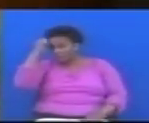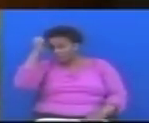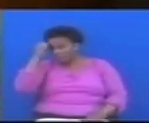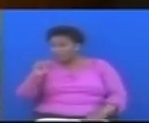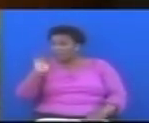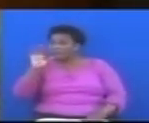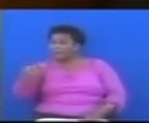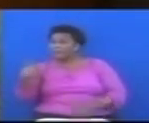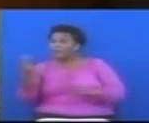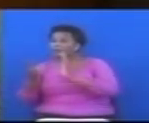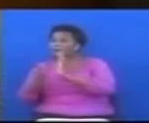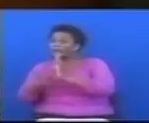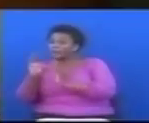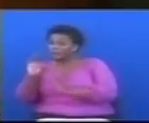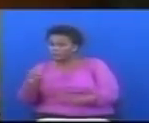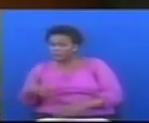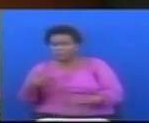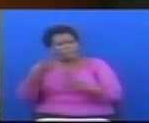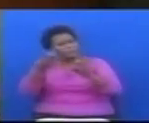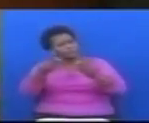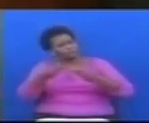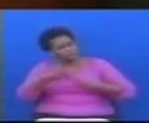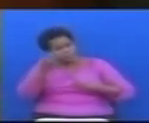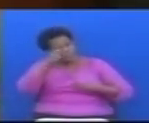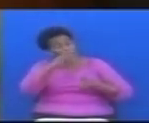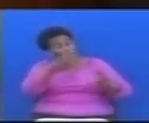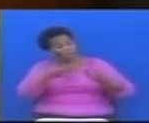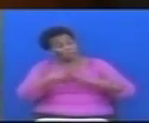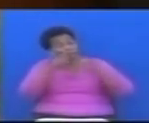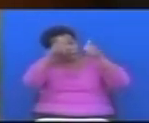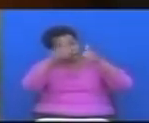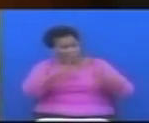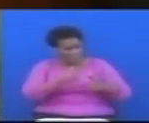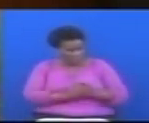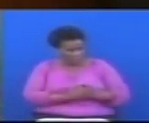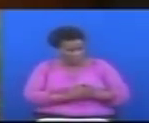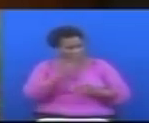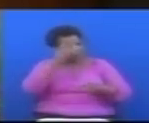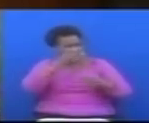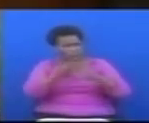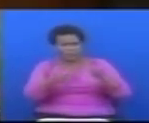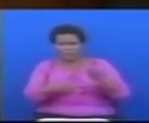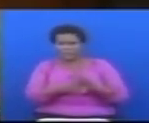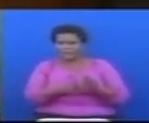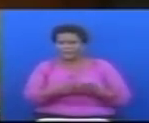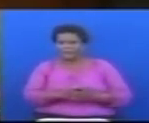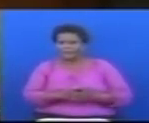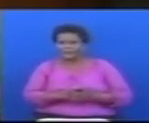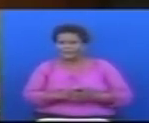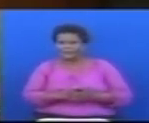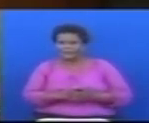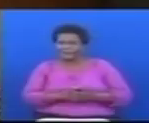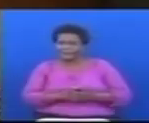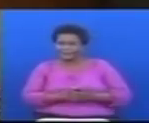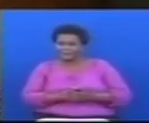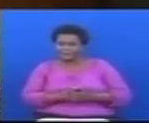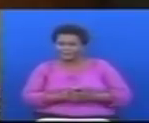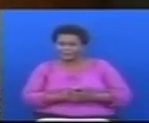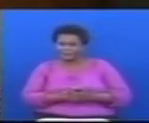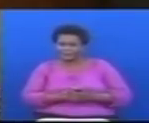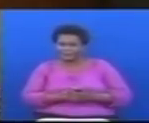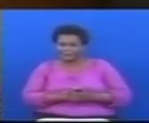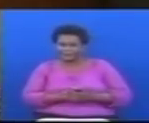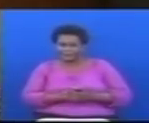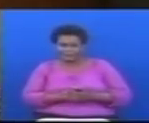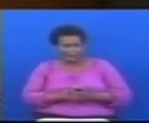Mheshimiwa Budujimba aliahidi kwamba tutatengenezewa. Ni kweli naweza nikalia kama mheshimiwa kwamba